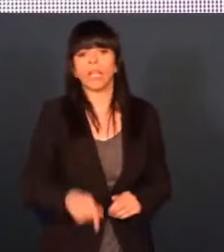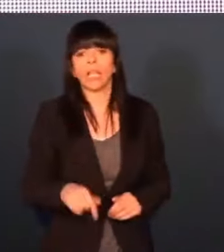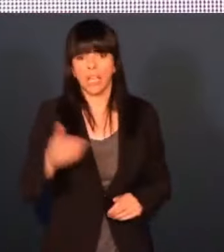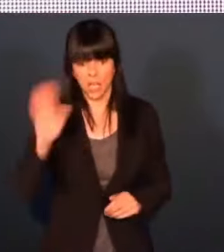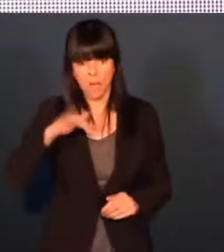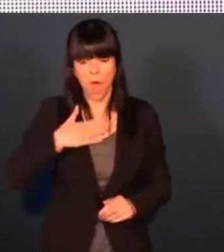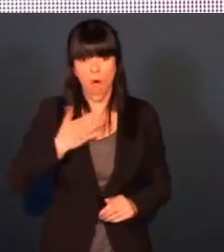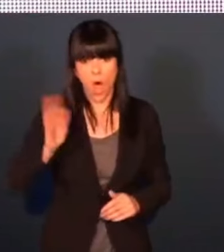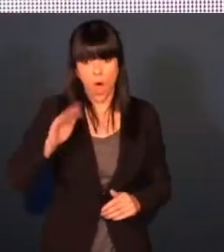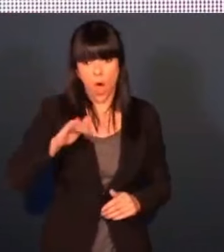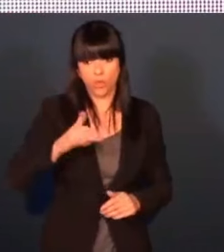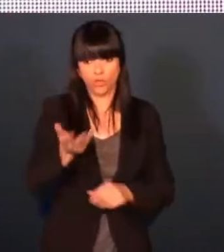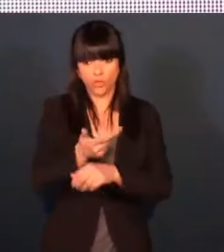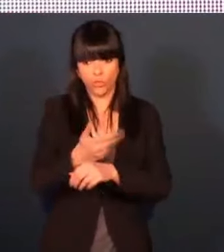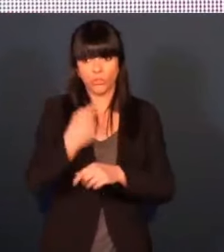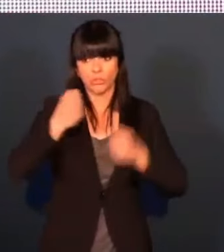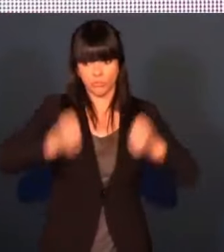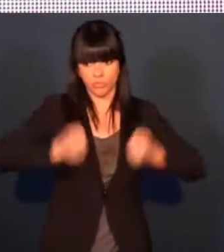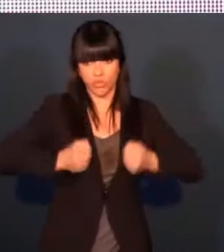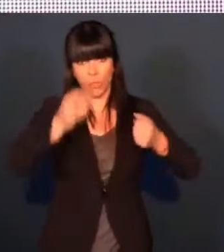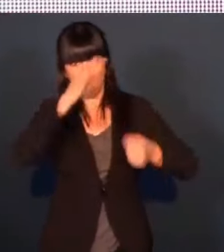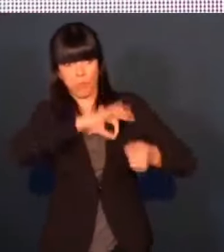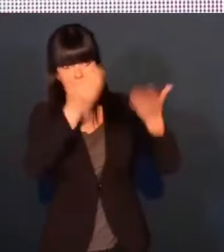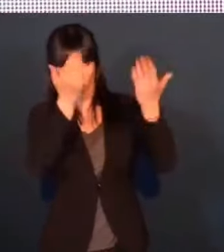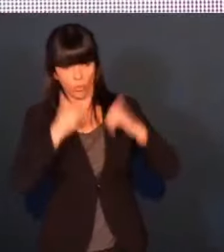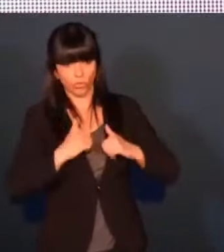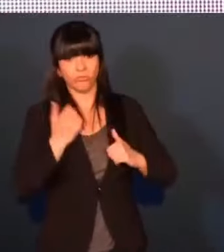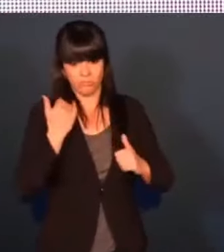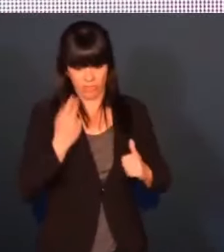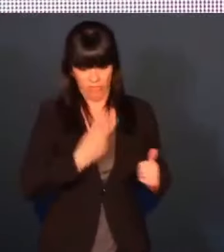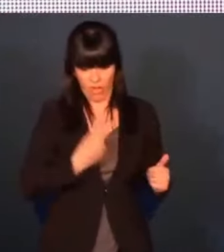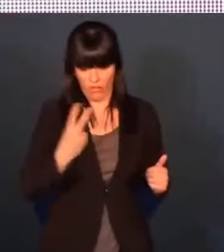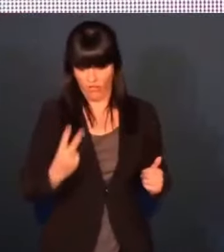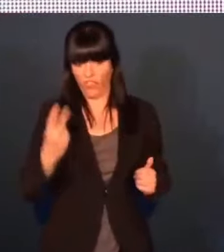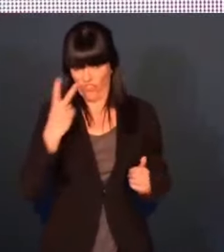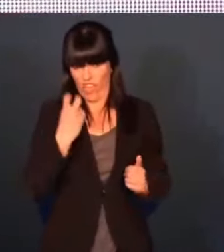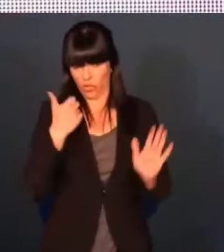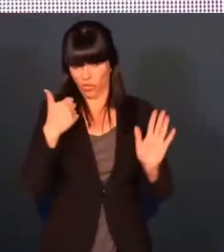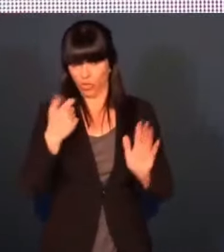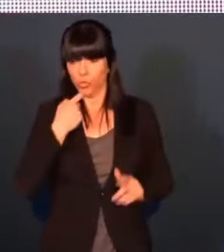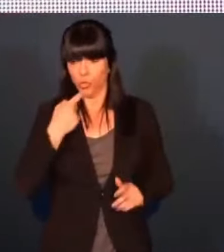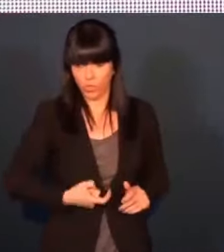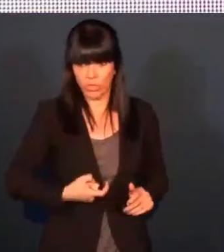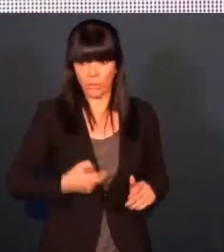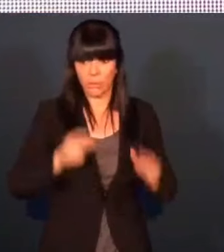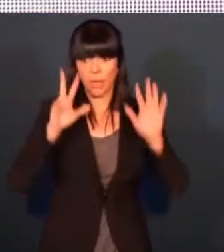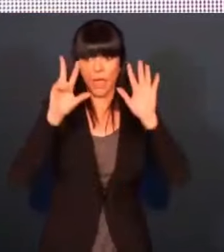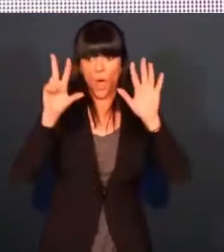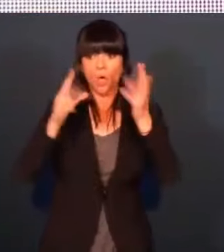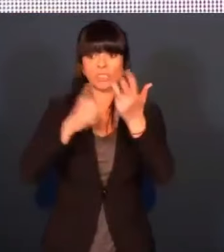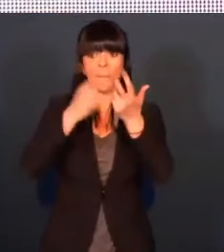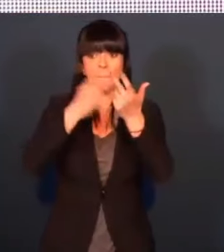Има сключен договор общо за 8 хеликоптера до 2026 година, включително и няколко от тях